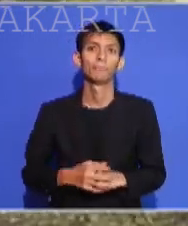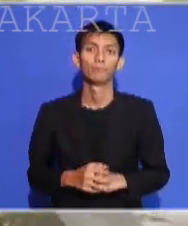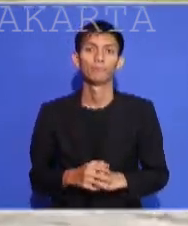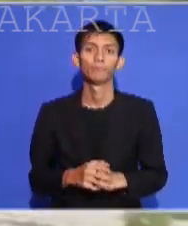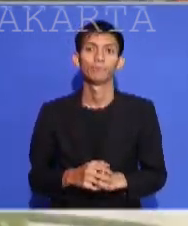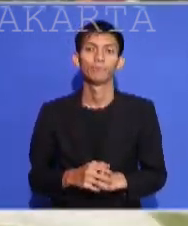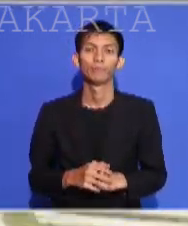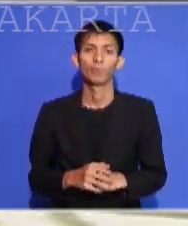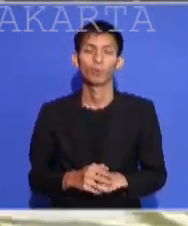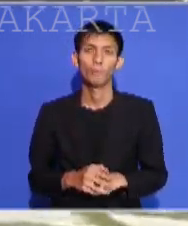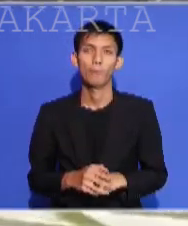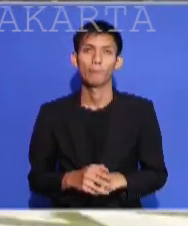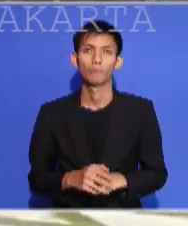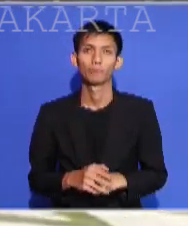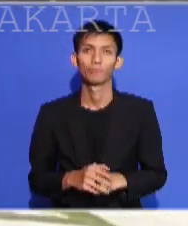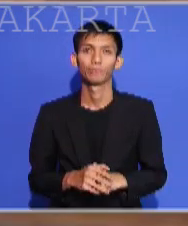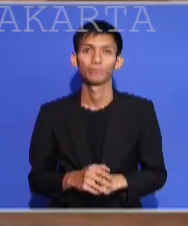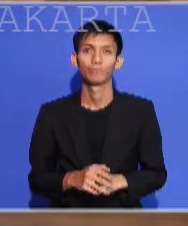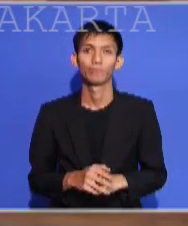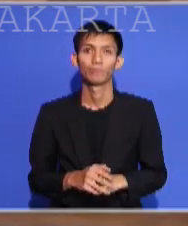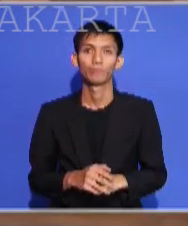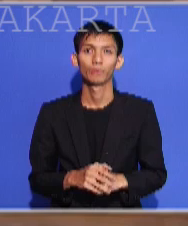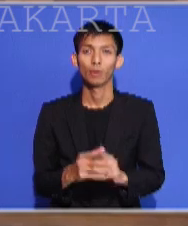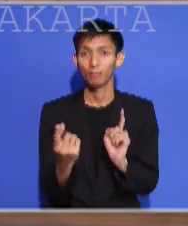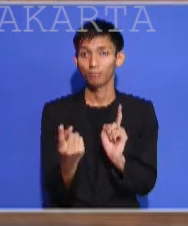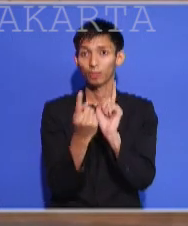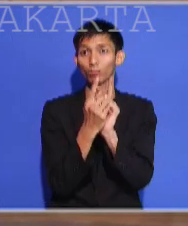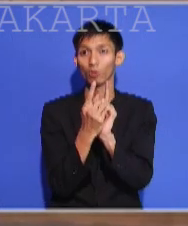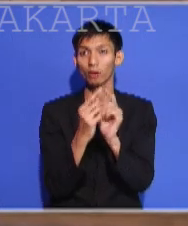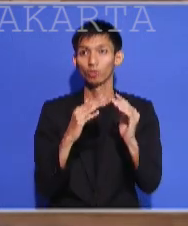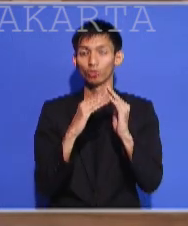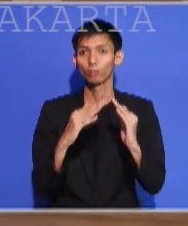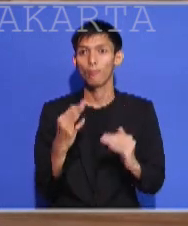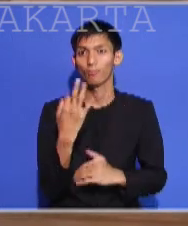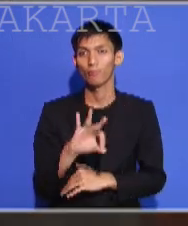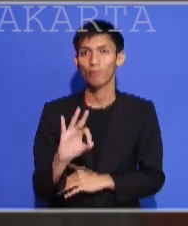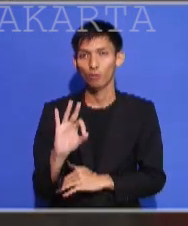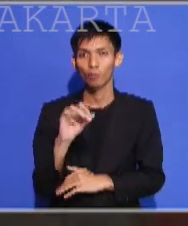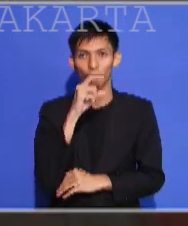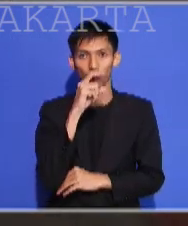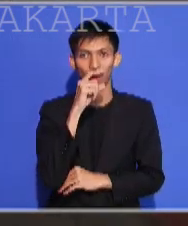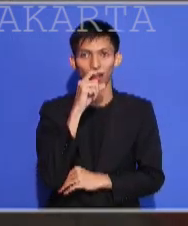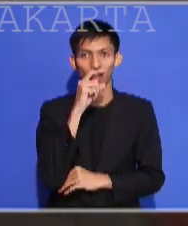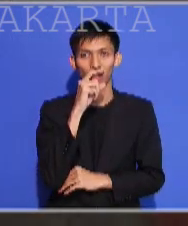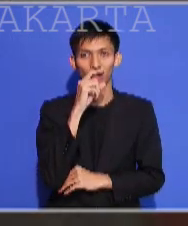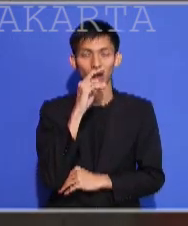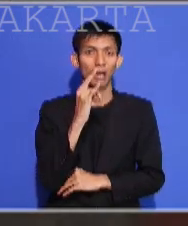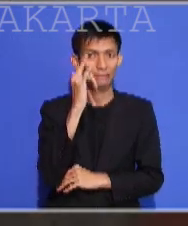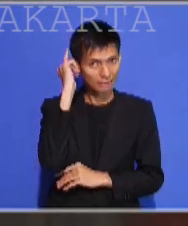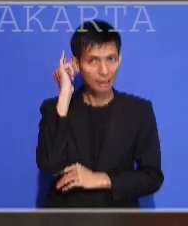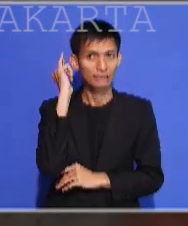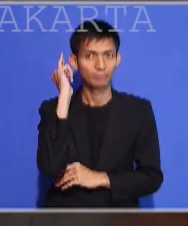ada ditemui di kediaman barunya di Sleman Yogyakarta Ganjar pranowo menanggapi soal putusan MK terbaru